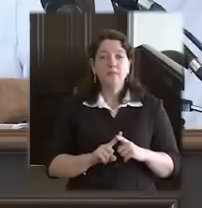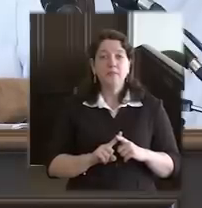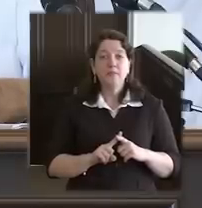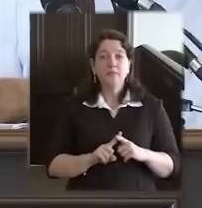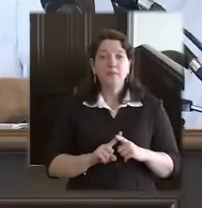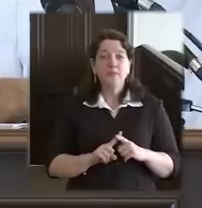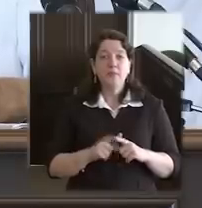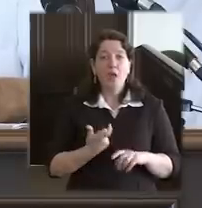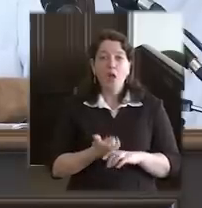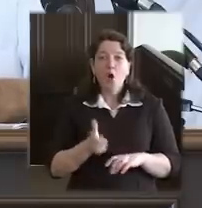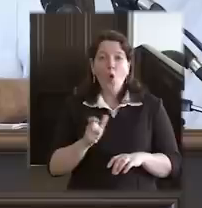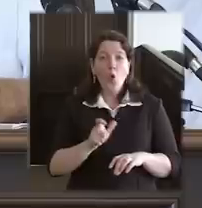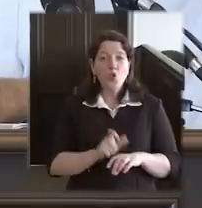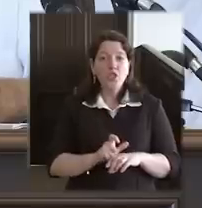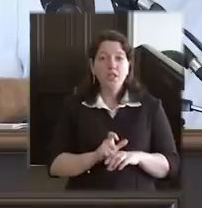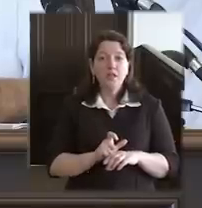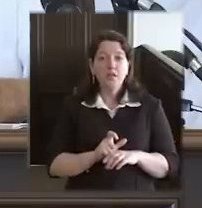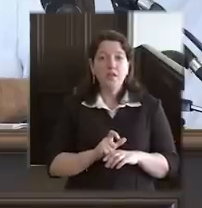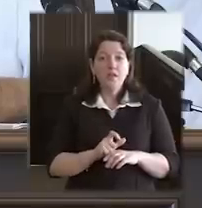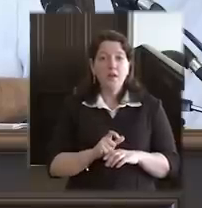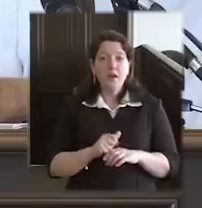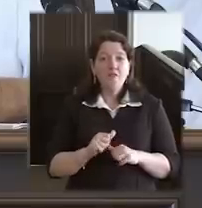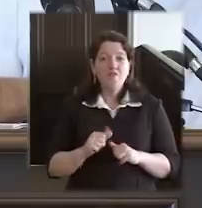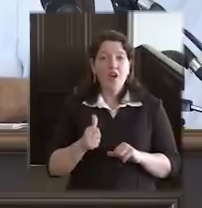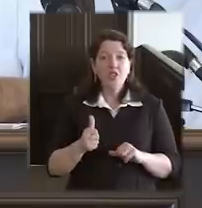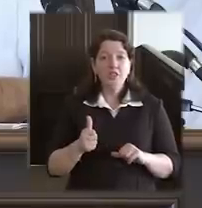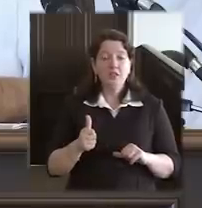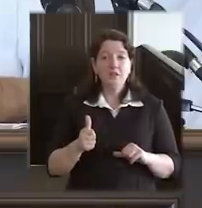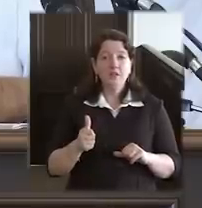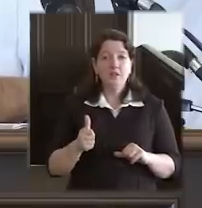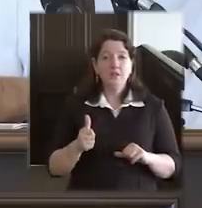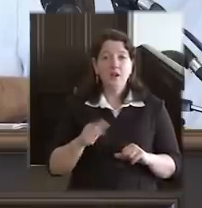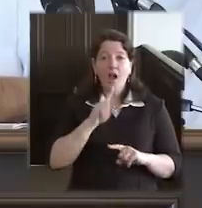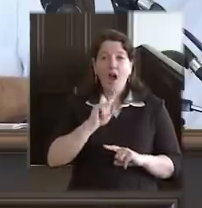Очень, я бы сказал, не любопытные, а чрезвычайной важности